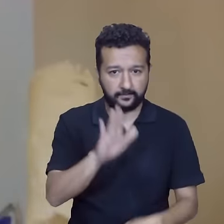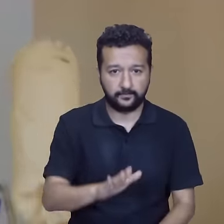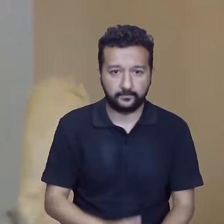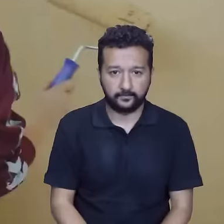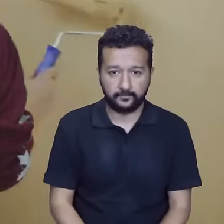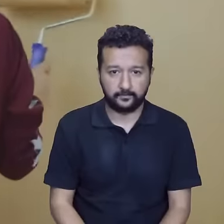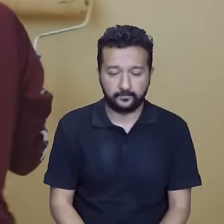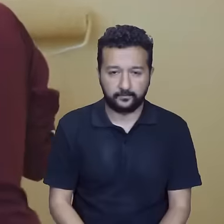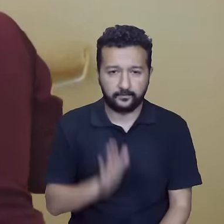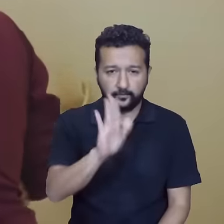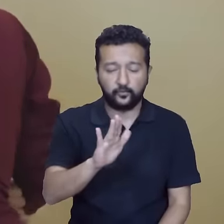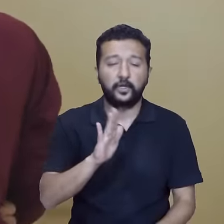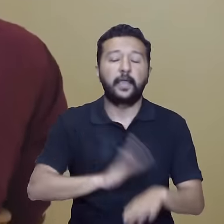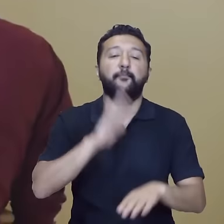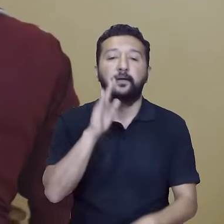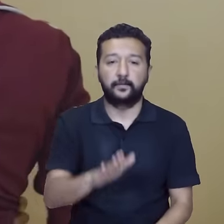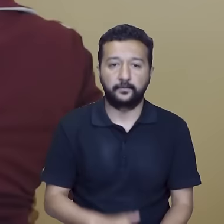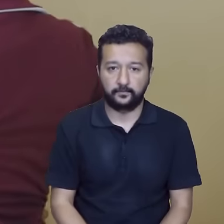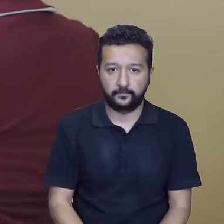Tarık. Ya sırnaşma.